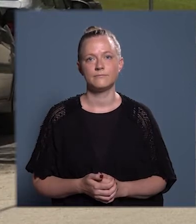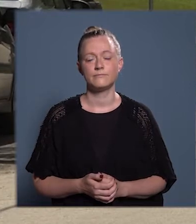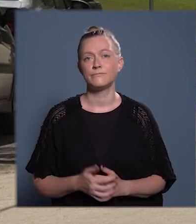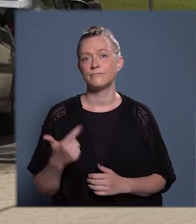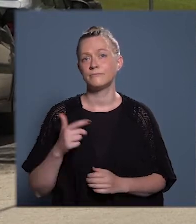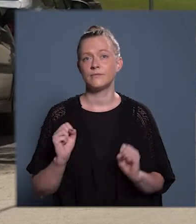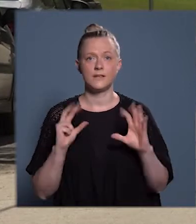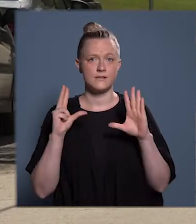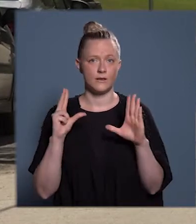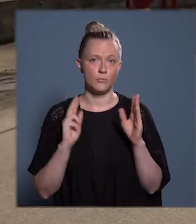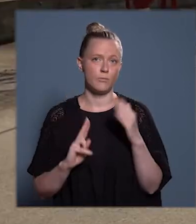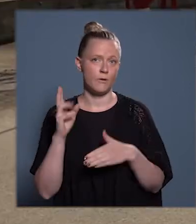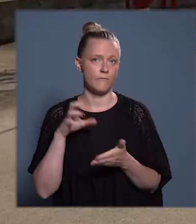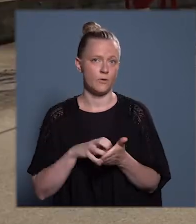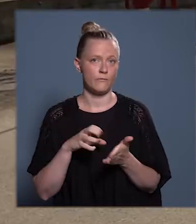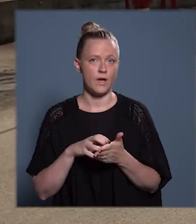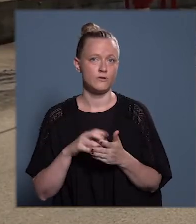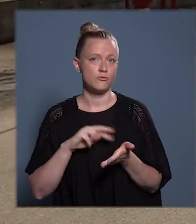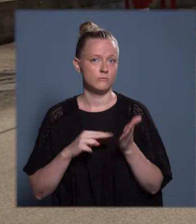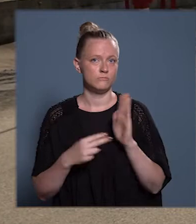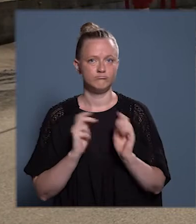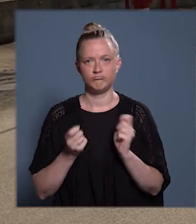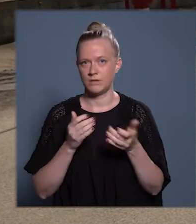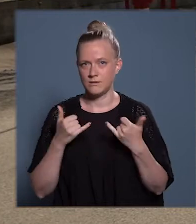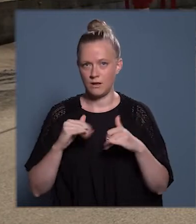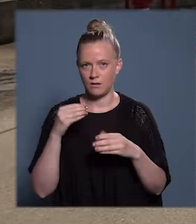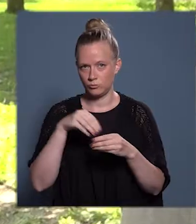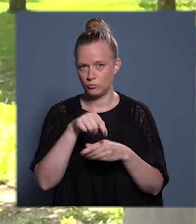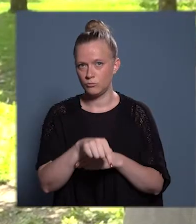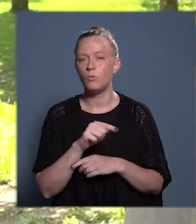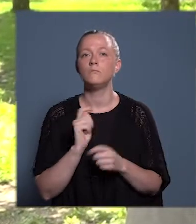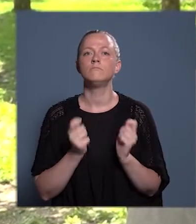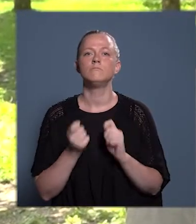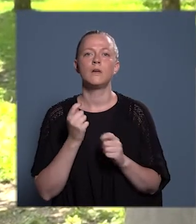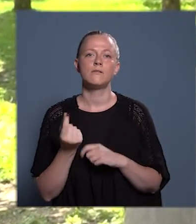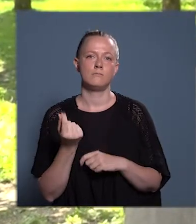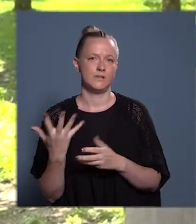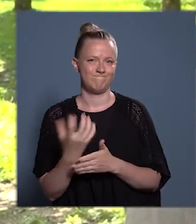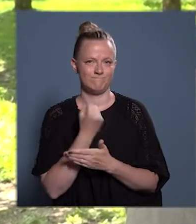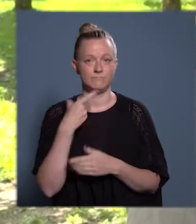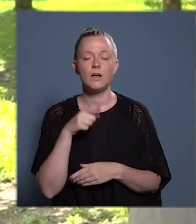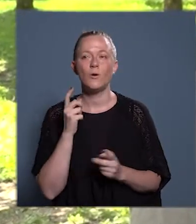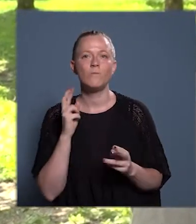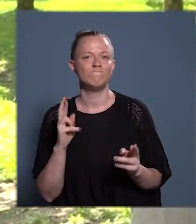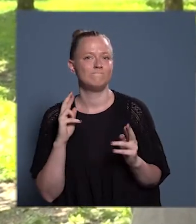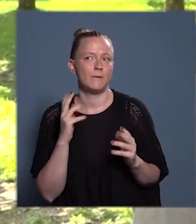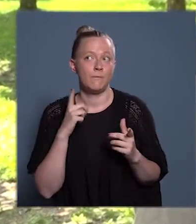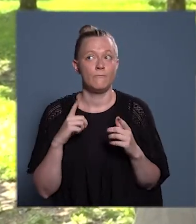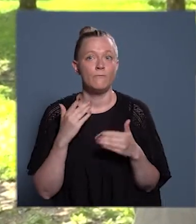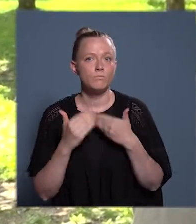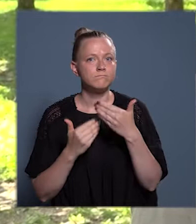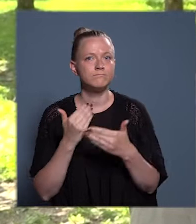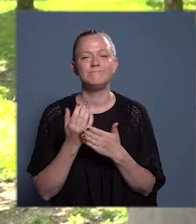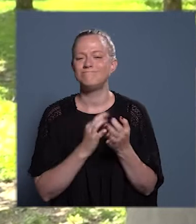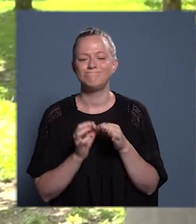2018-ban egy fővárosi tervpályázaton indultunk, amihez pályázati pénzt nyertünk, és akkor nagy reményekkel indulva az egész sétányra